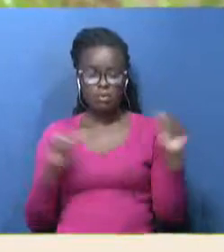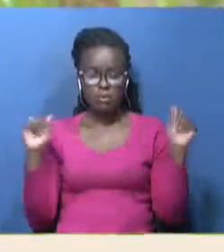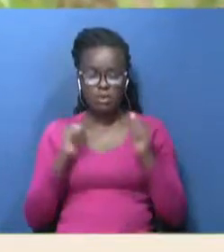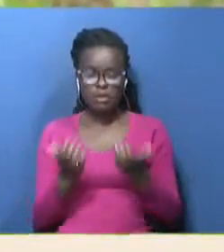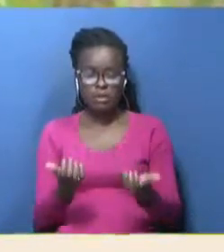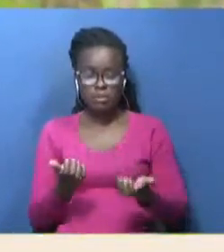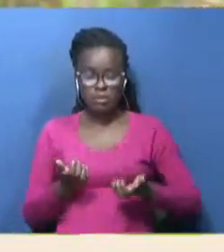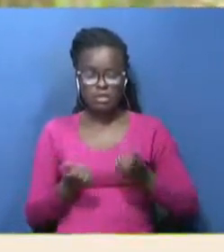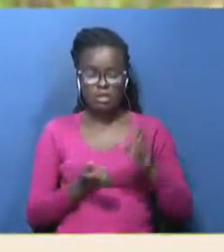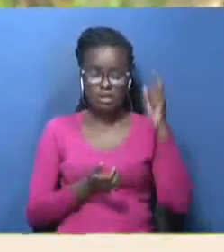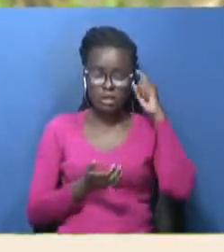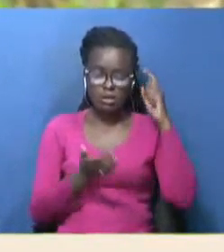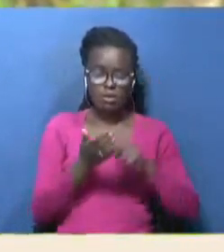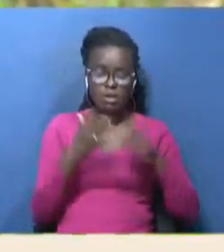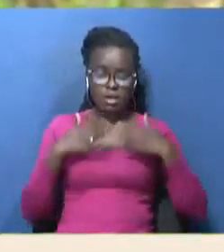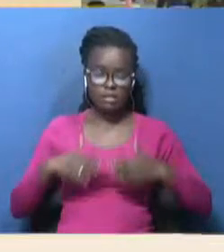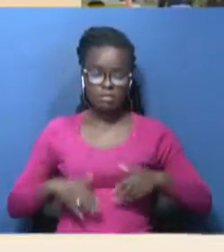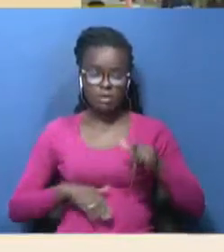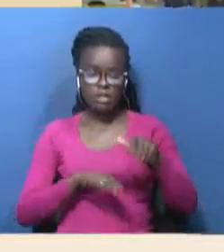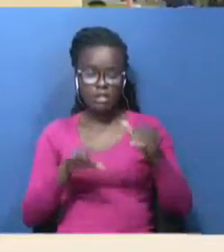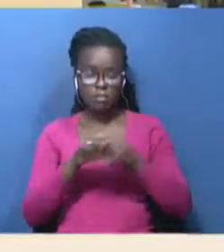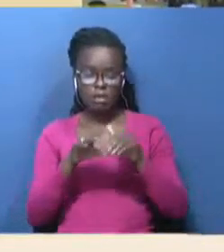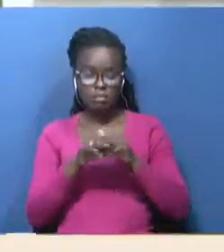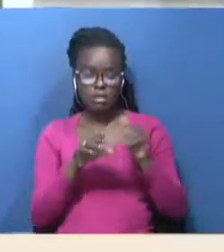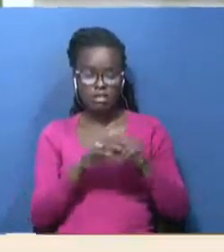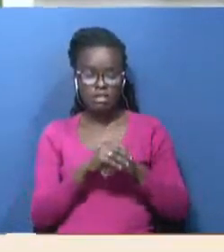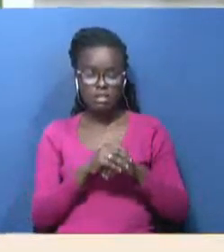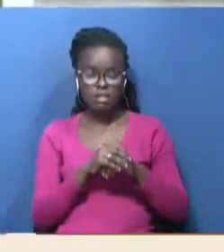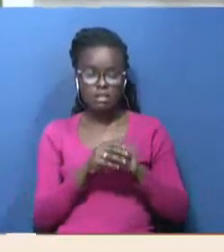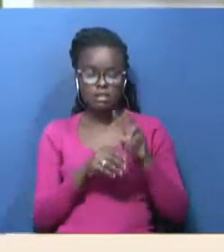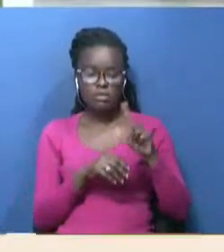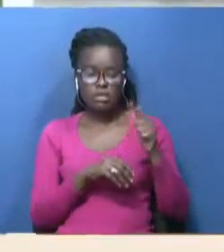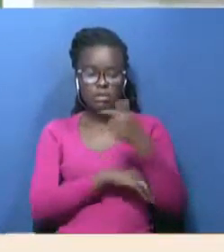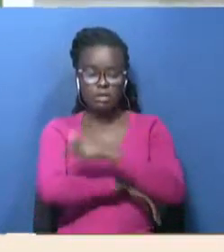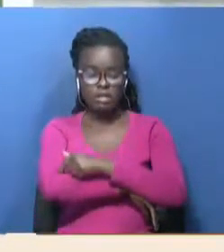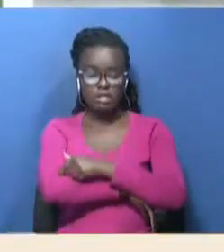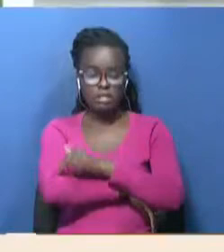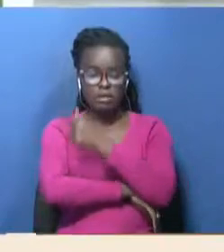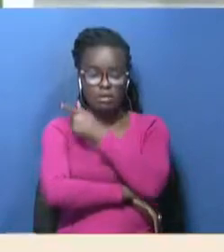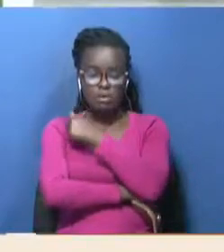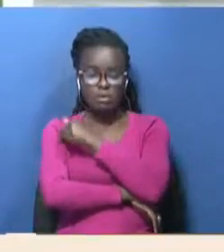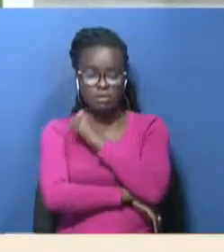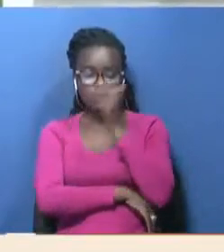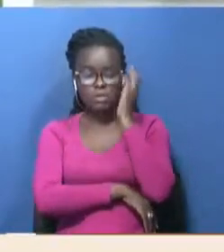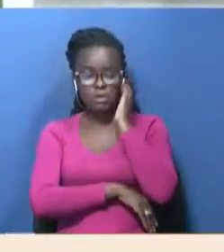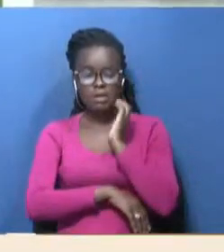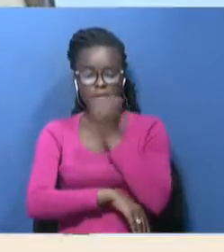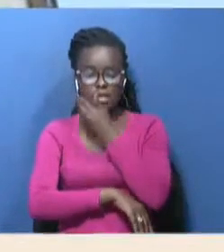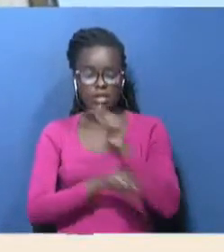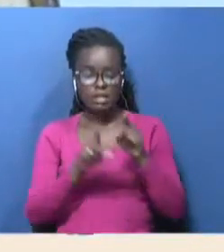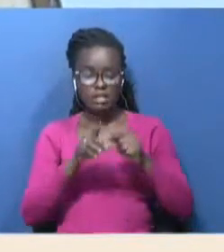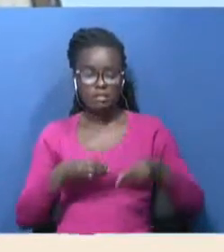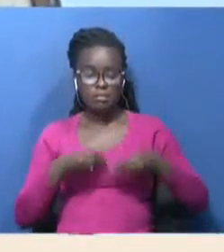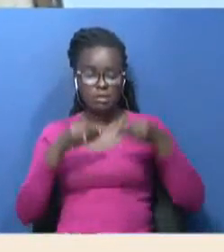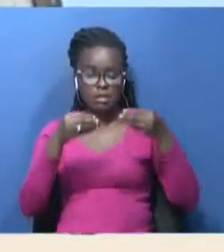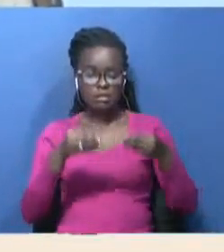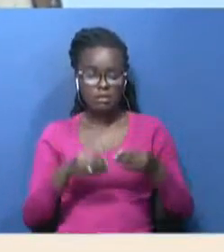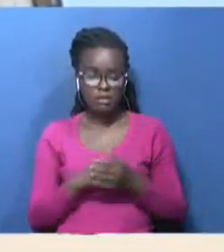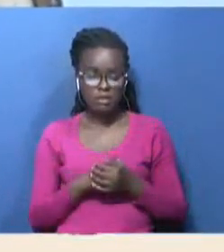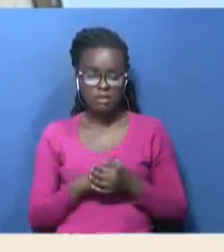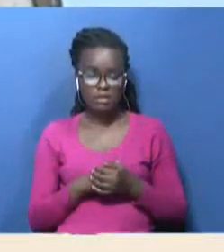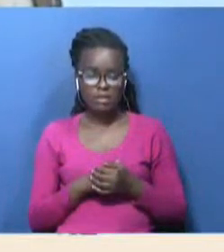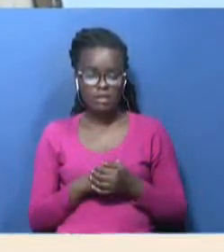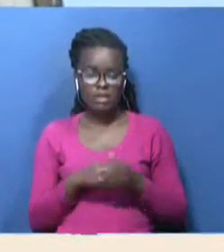iyo gukurana miri ya endu ao kwa ihinda ria thiku 21. Thibitari wa Kenyatta naguo kiheana ukinyaniria wao